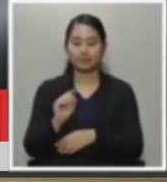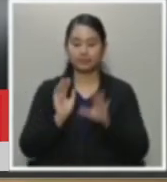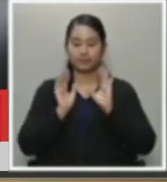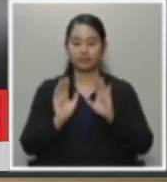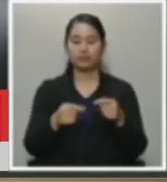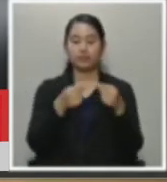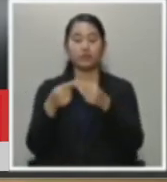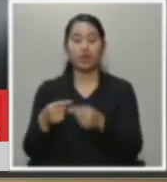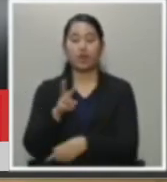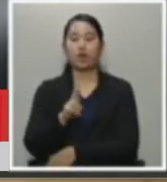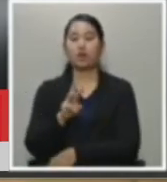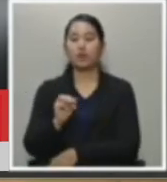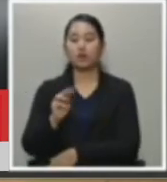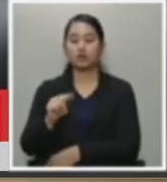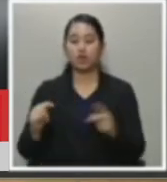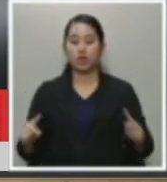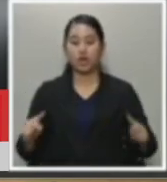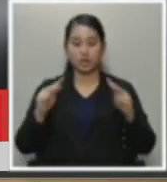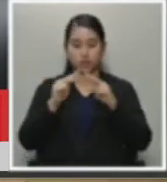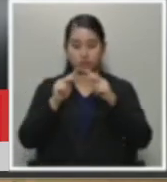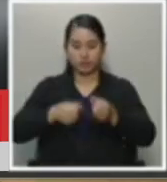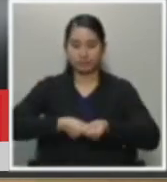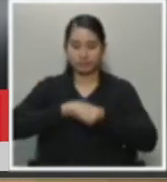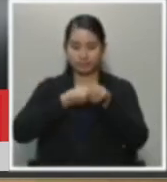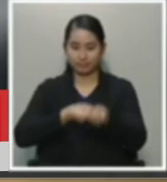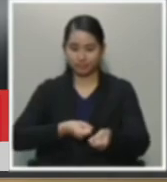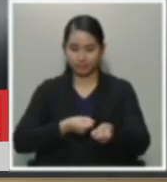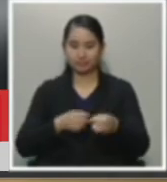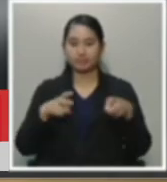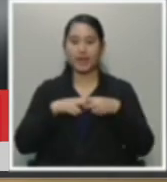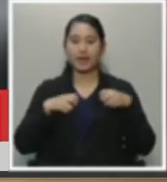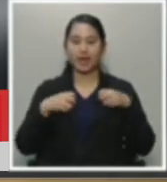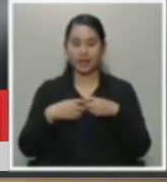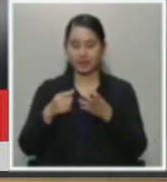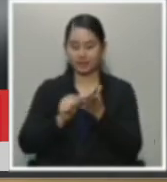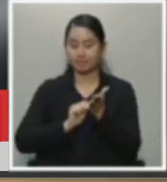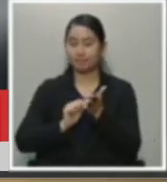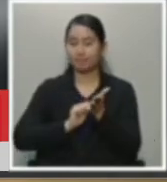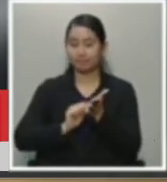ไปยังรัฐมนตรีว่าการกระทรวงการเกษตรและสหกรณ์ได้แก้ไขปัญหาให้กับ